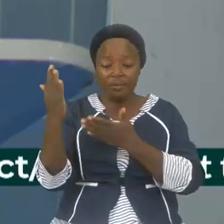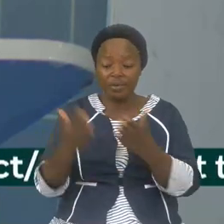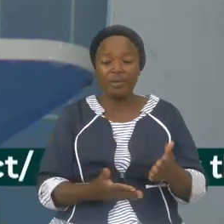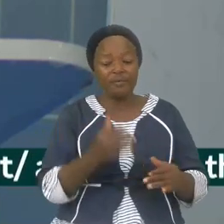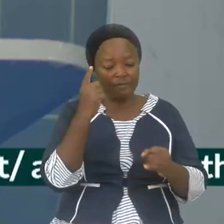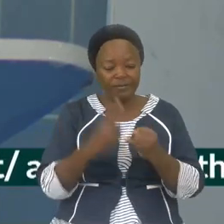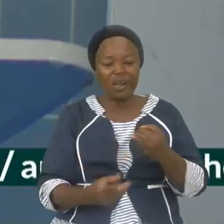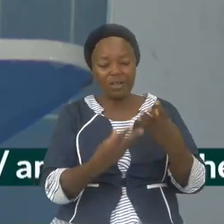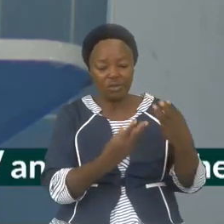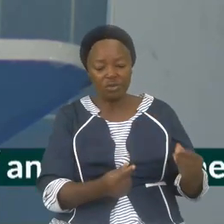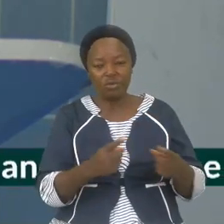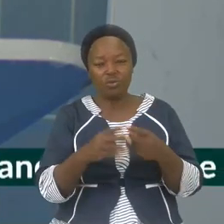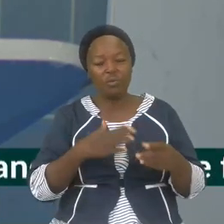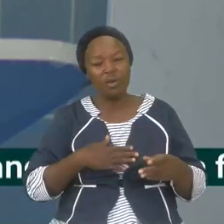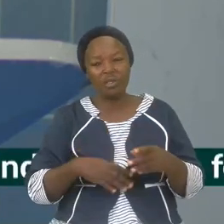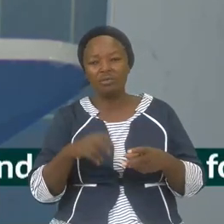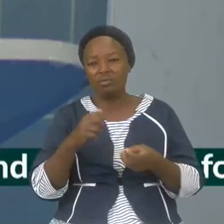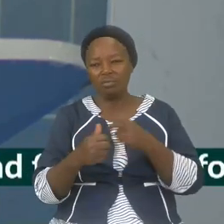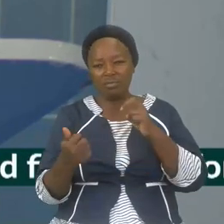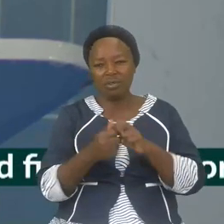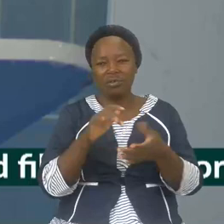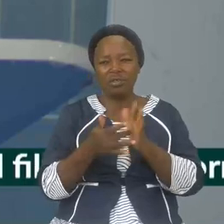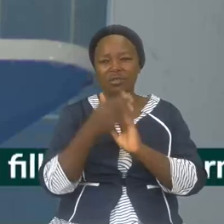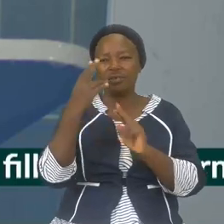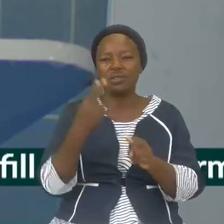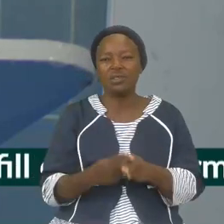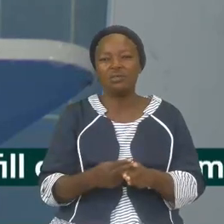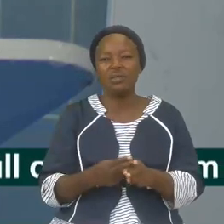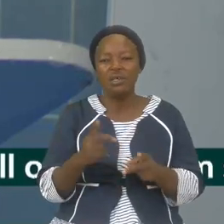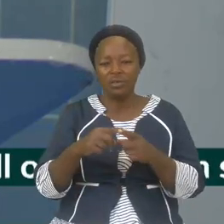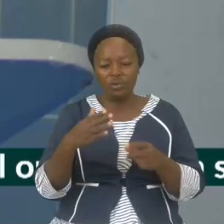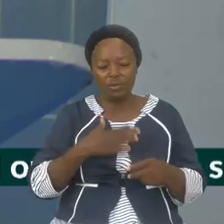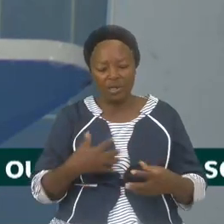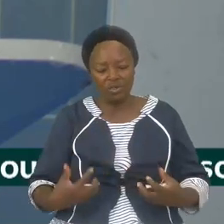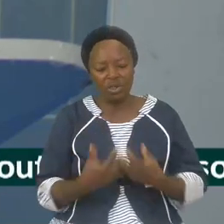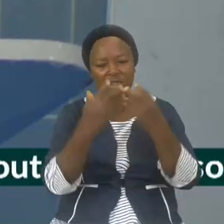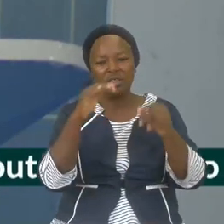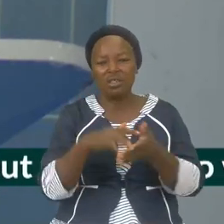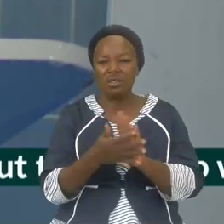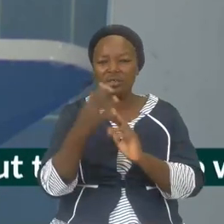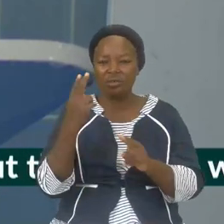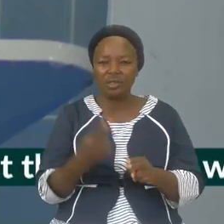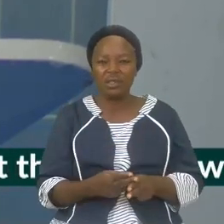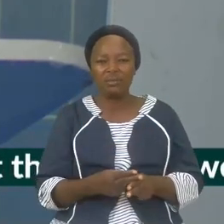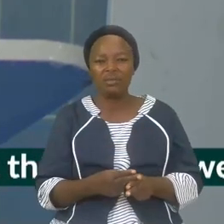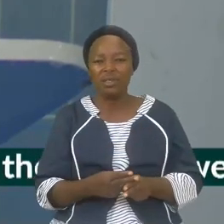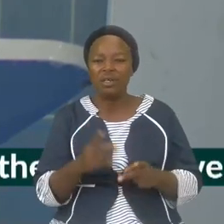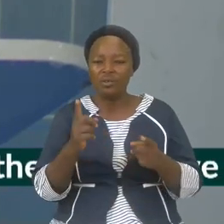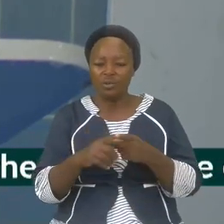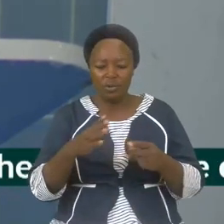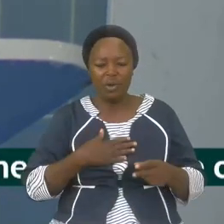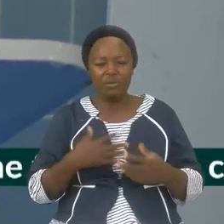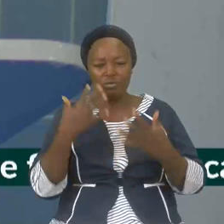amen, que cela apporte la solution finale à mes défis, à